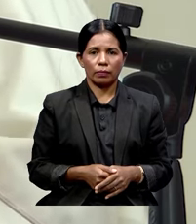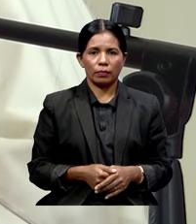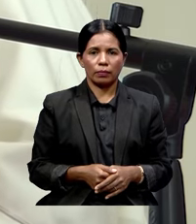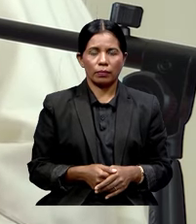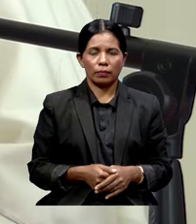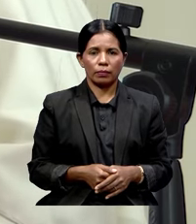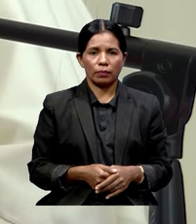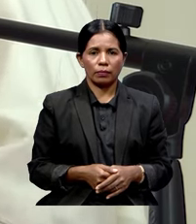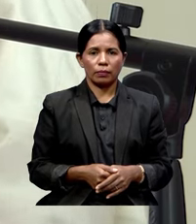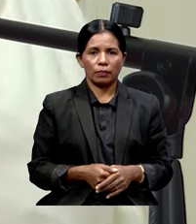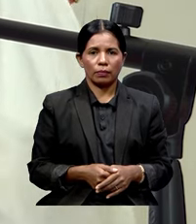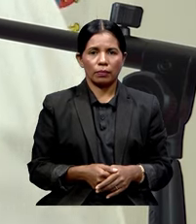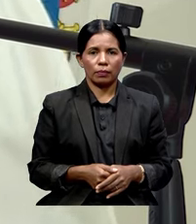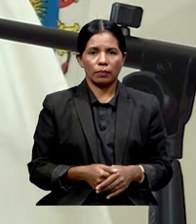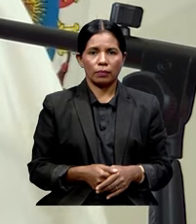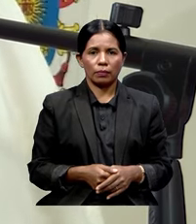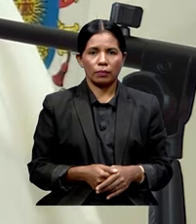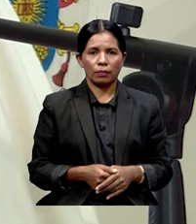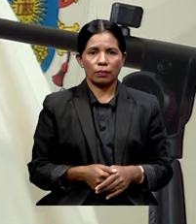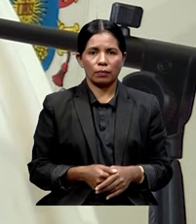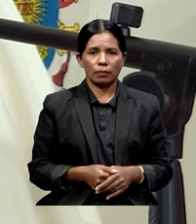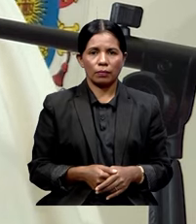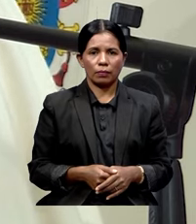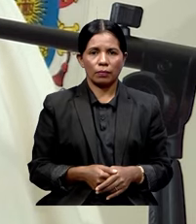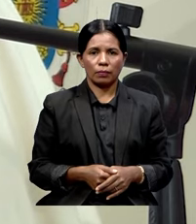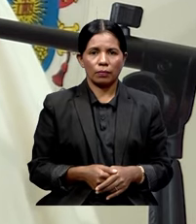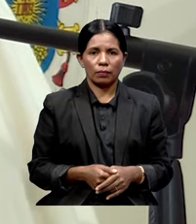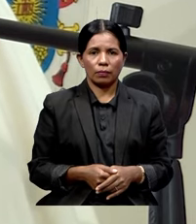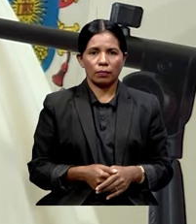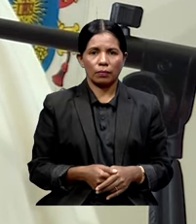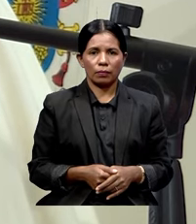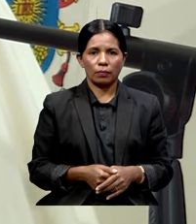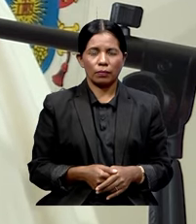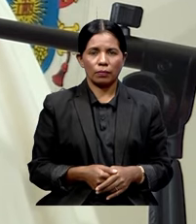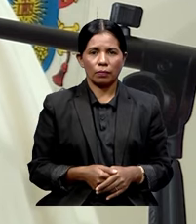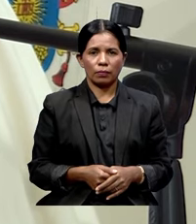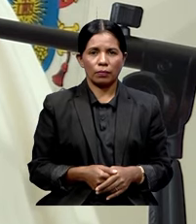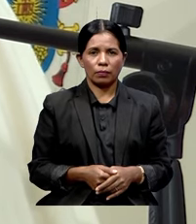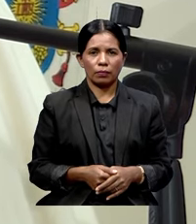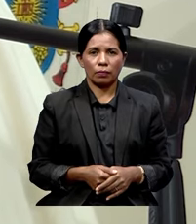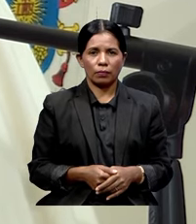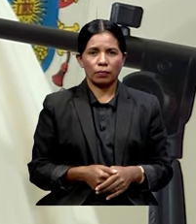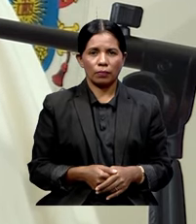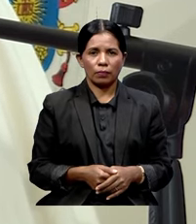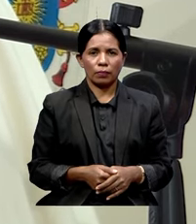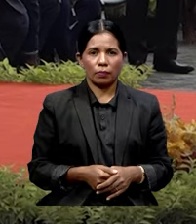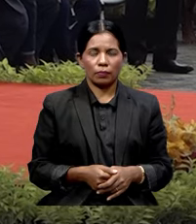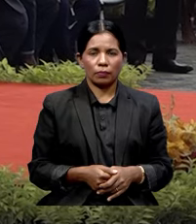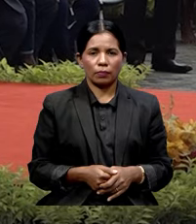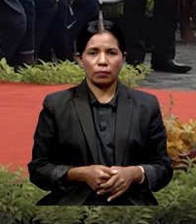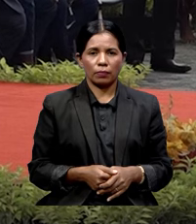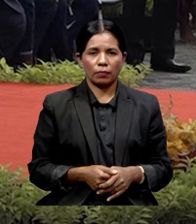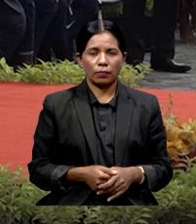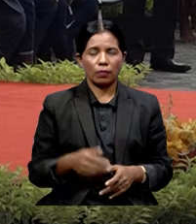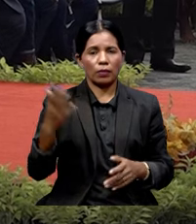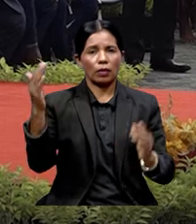e precetti, ma che consista nell'amore, nell'amare Gesù Cristo e seguirlo. E